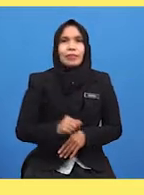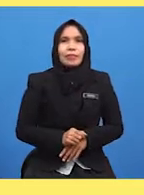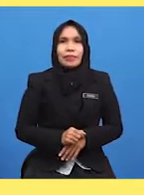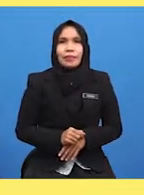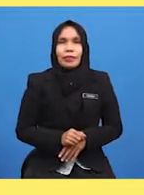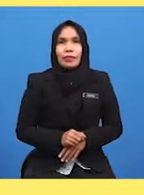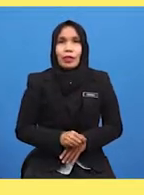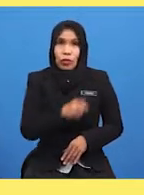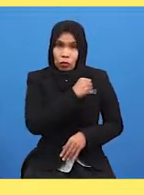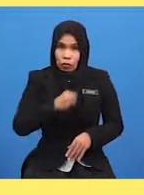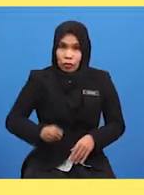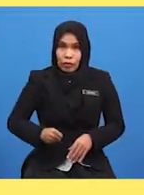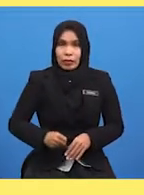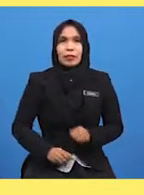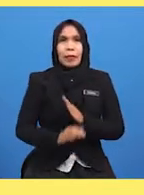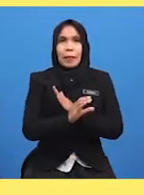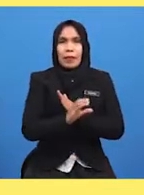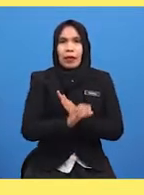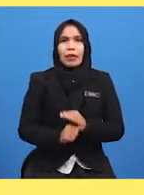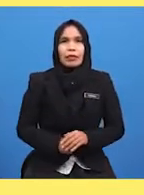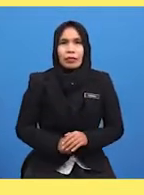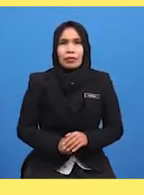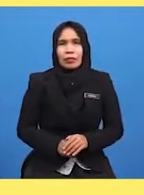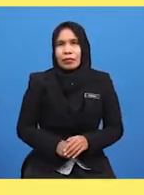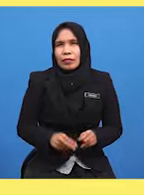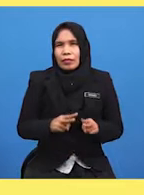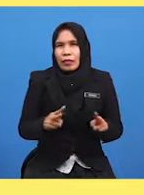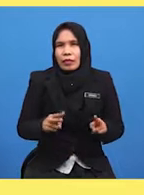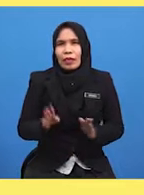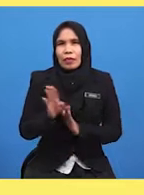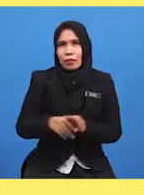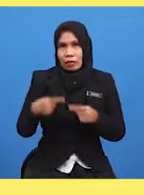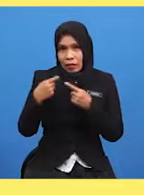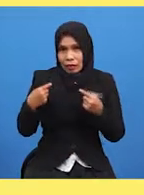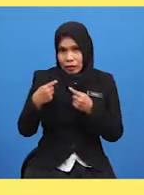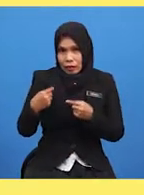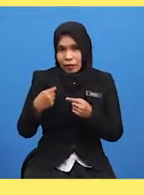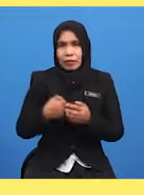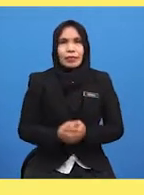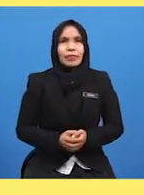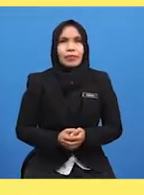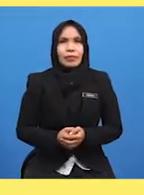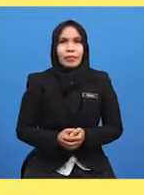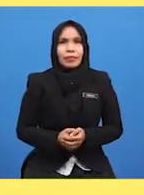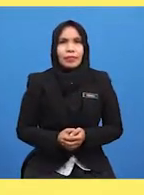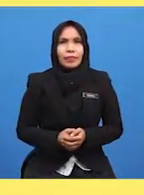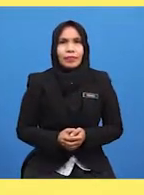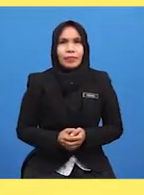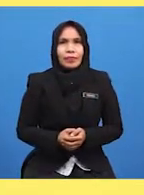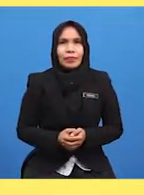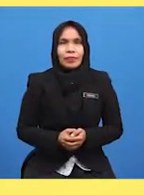Baginda amat berhati-hati dengan sebarang dengan terutama rundingan melibatkan pihak lipis